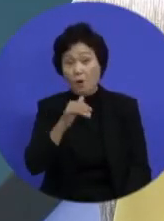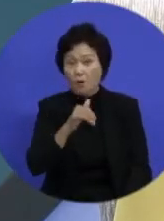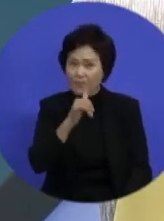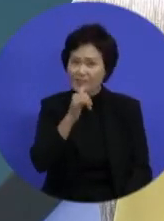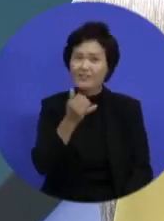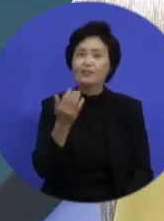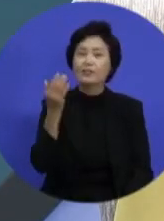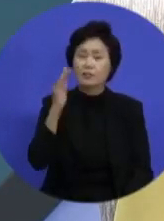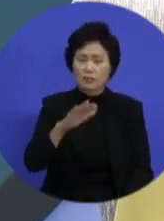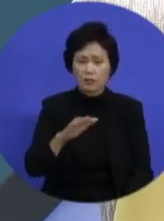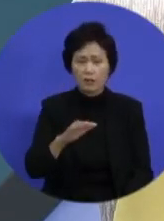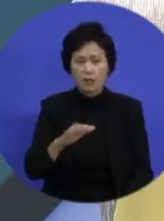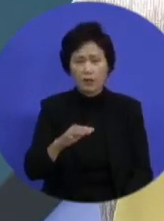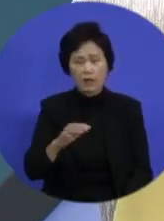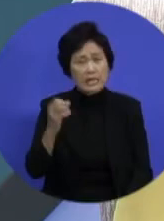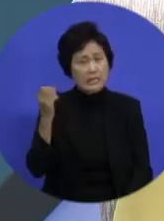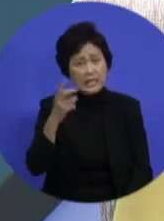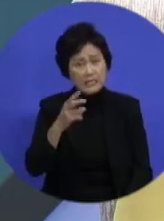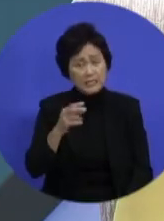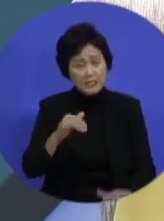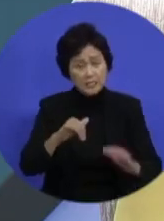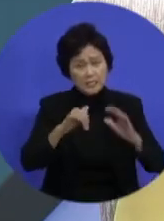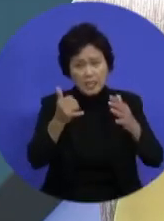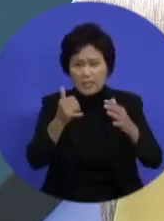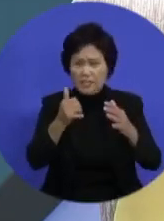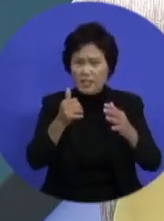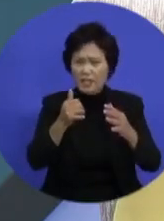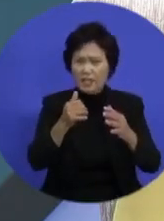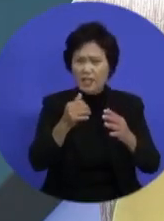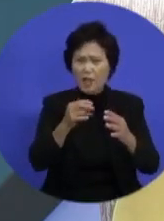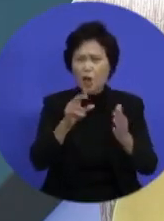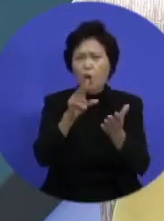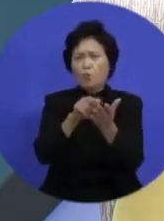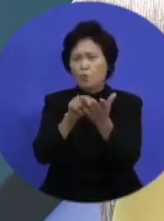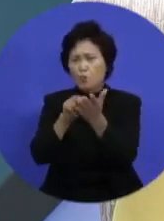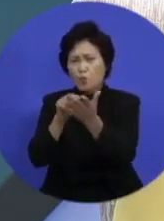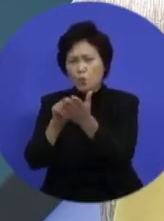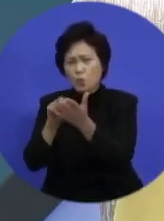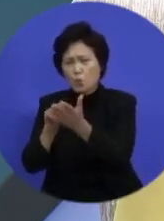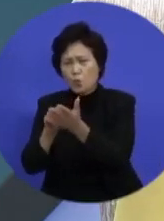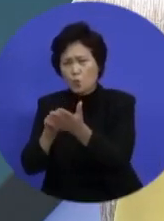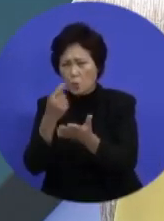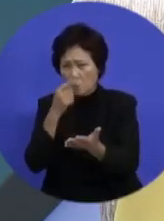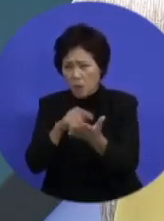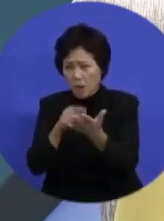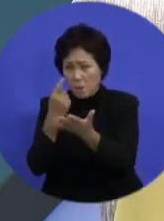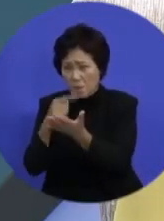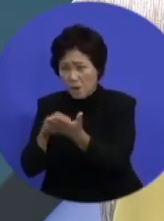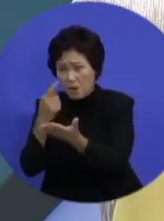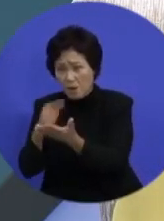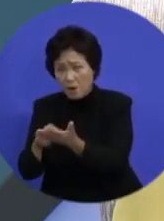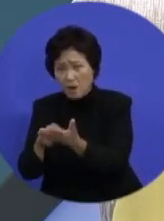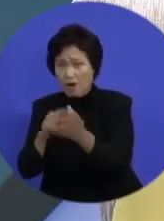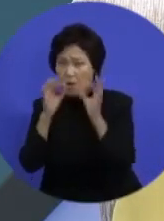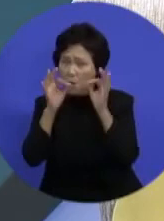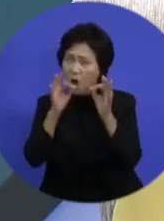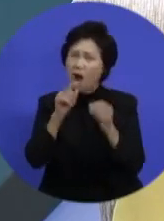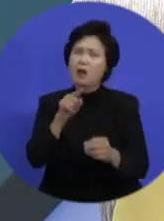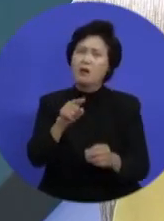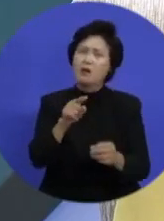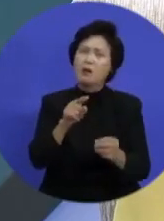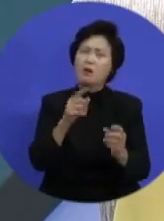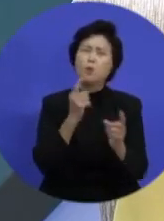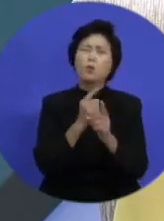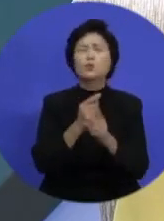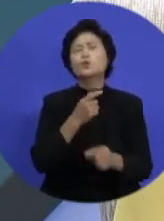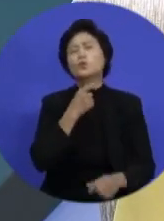세상에 그런 문제점들이나 그런 게 보이면서도 내가 이런 것들을 개선해 갈 수 있다면 살아갈 날들을